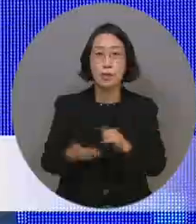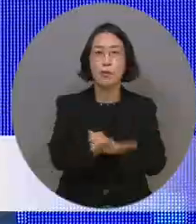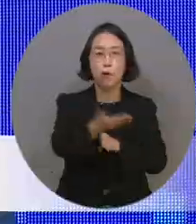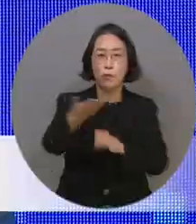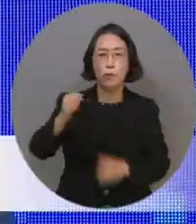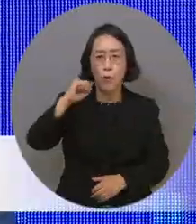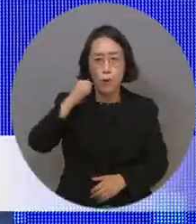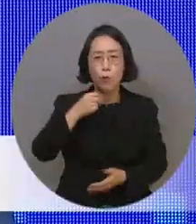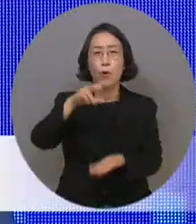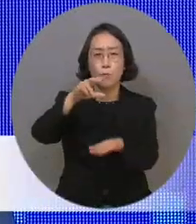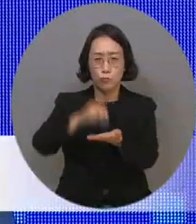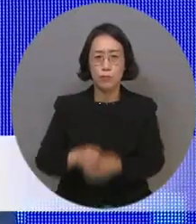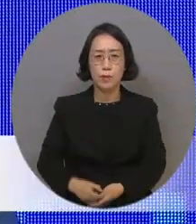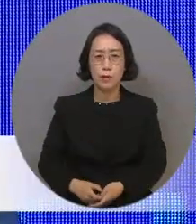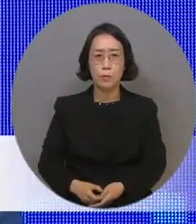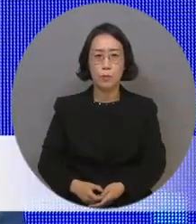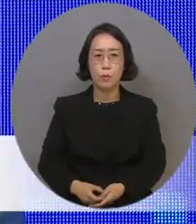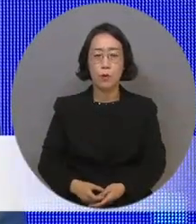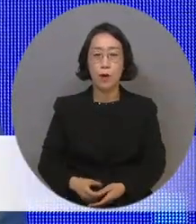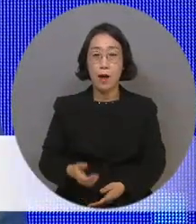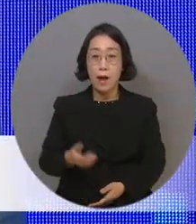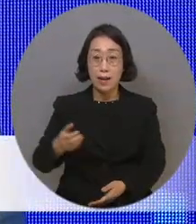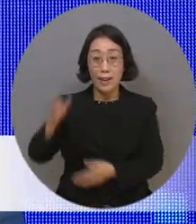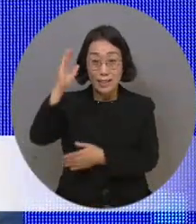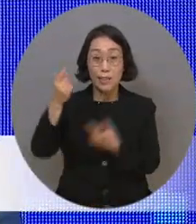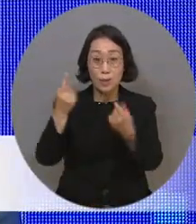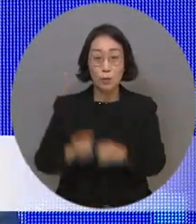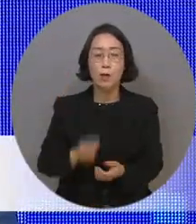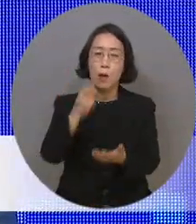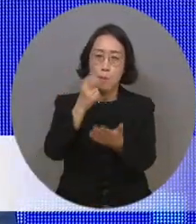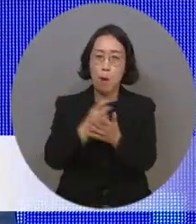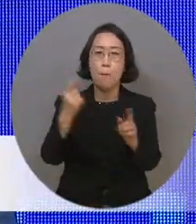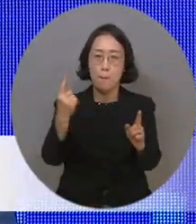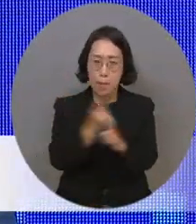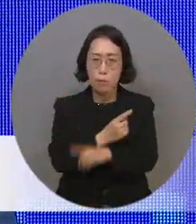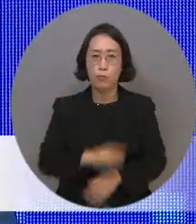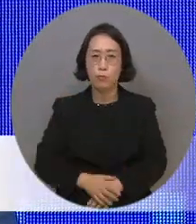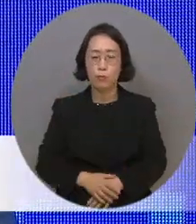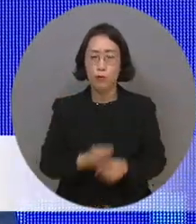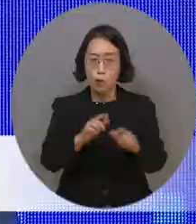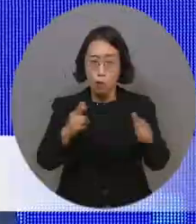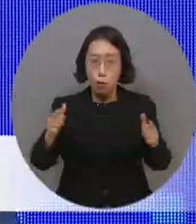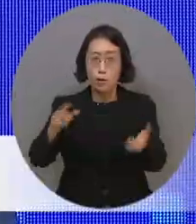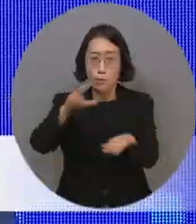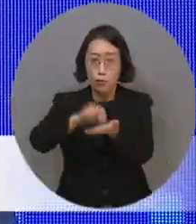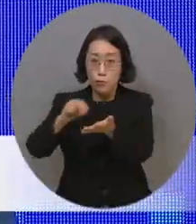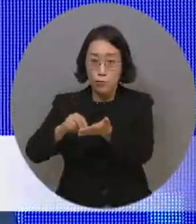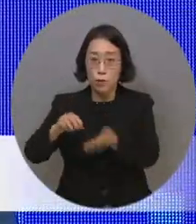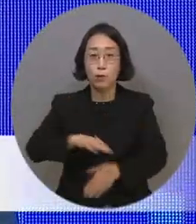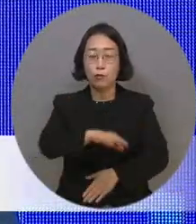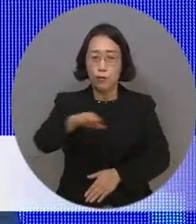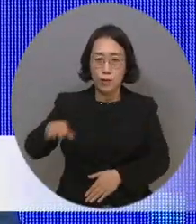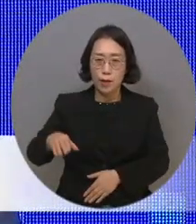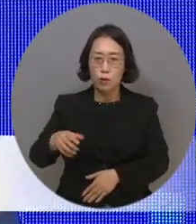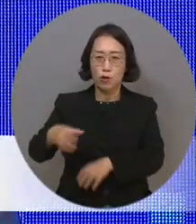또 법 개정, 아까 이경선 회장님도 얘기하셨지만 법 개정이라든지 기타 여러 가지 부분들에 있어서